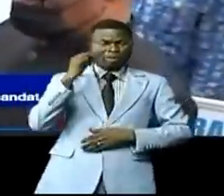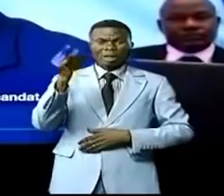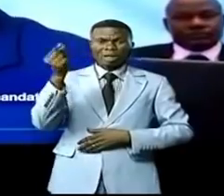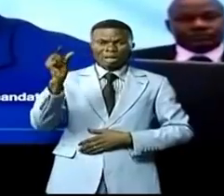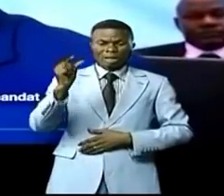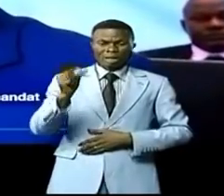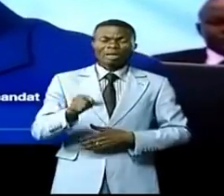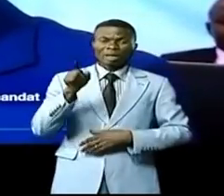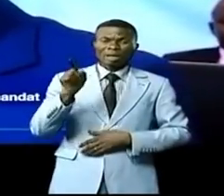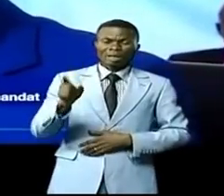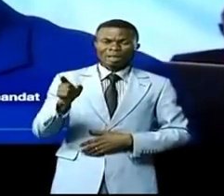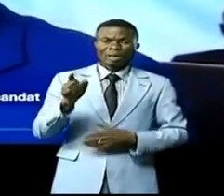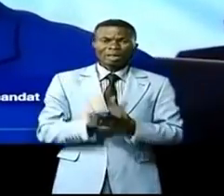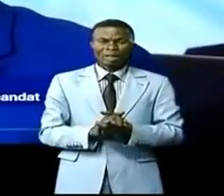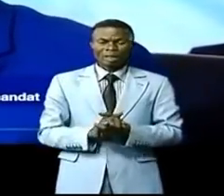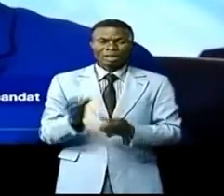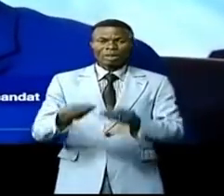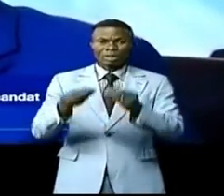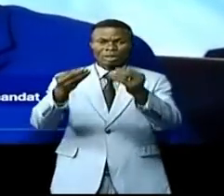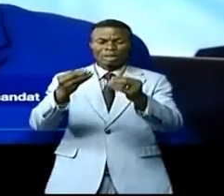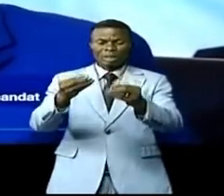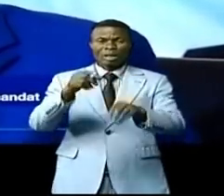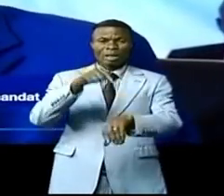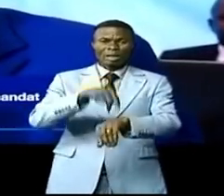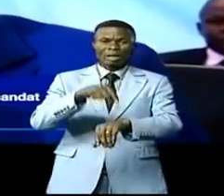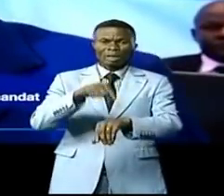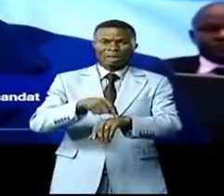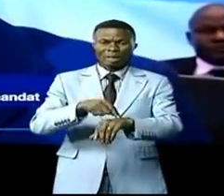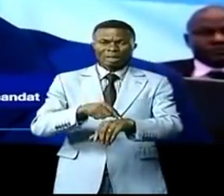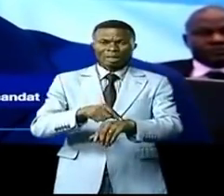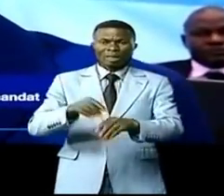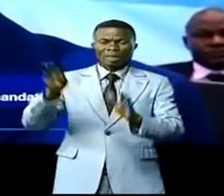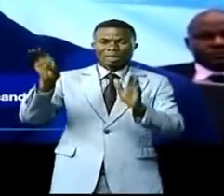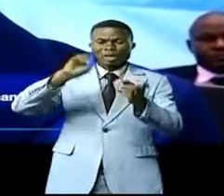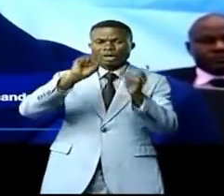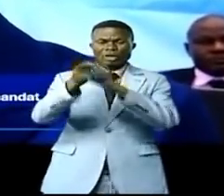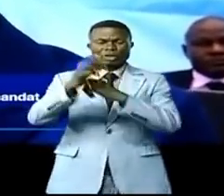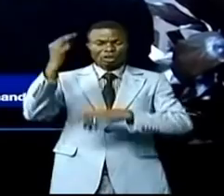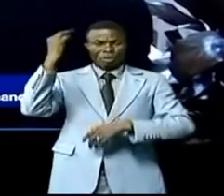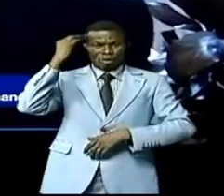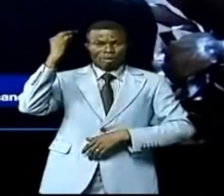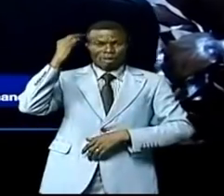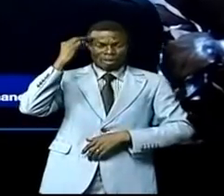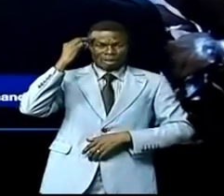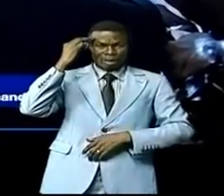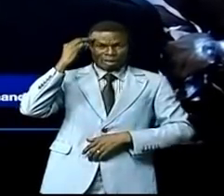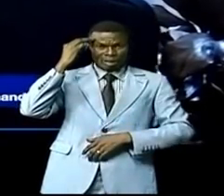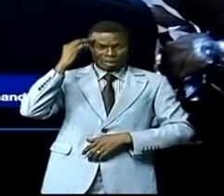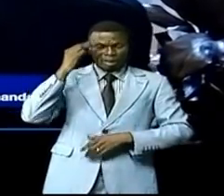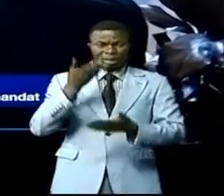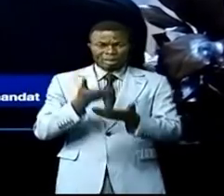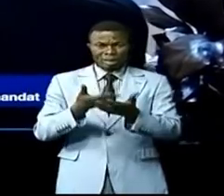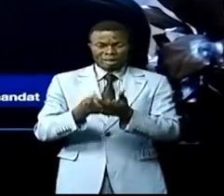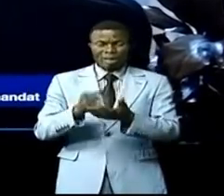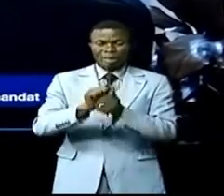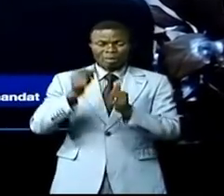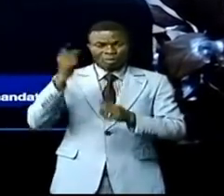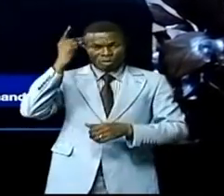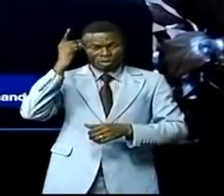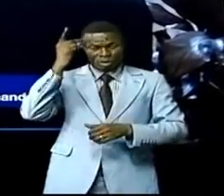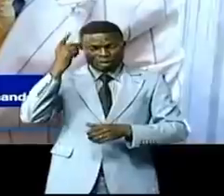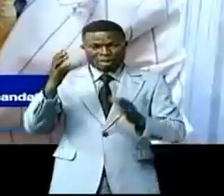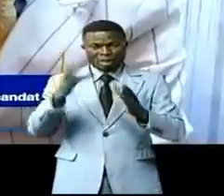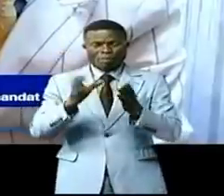Godard Motemona, a placé son mandat sous les signes du changement des mentalités et la renaissance quinoise avec